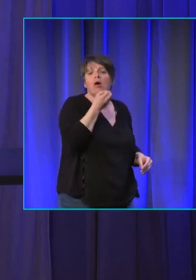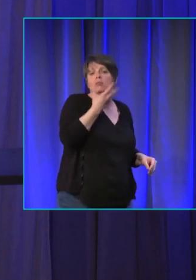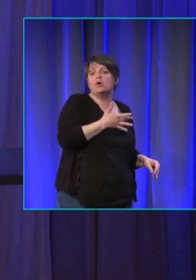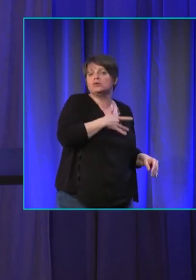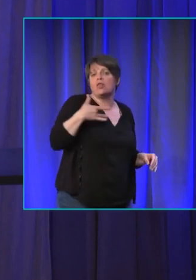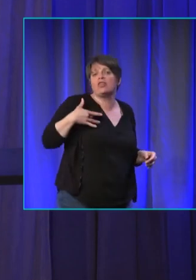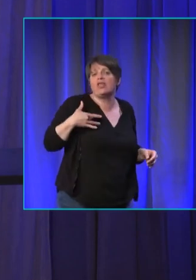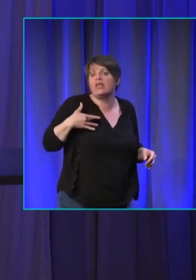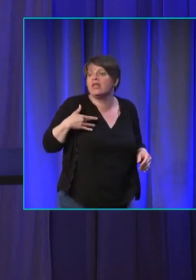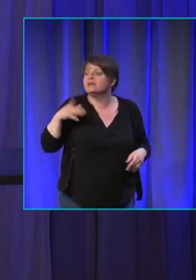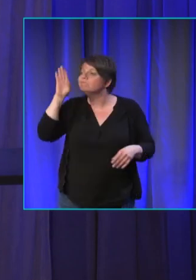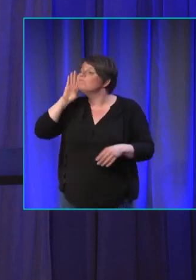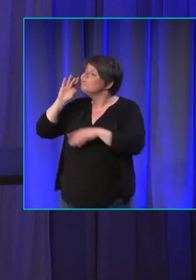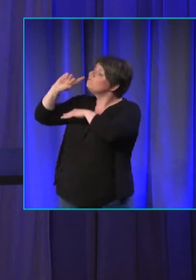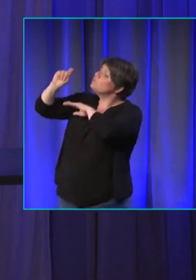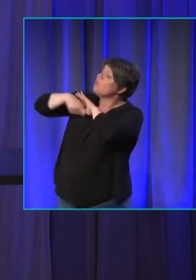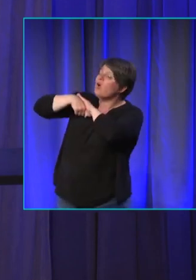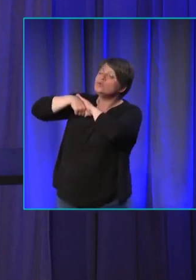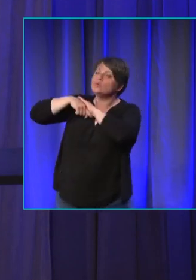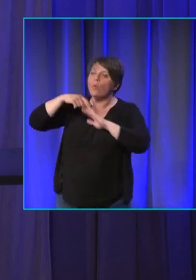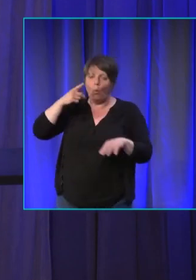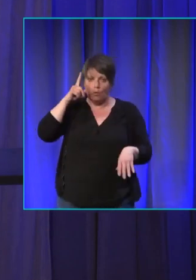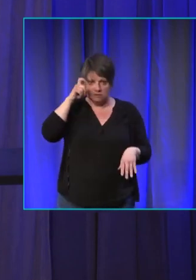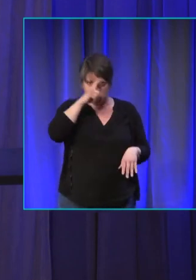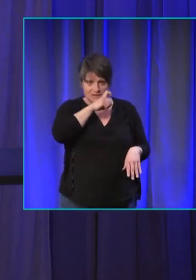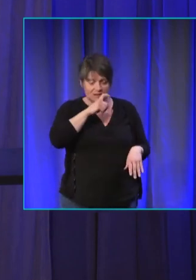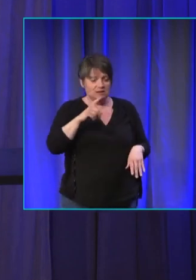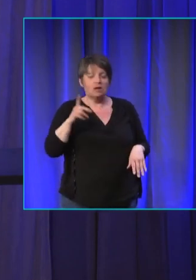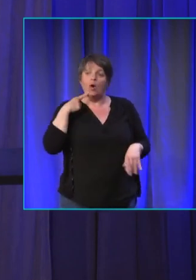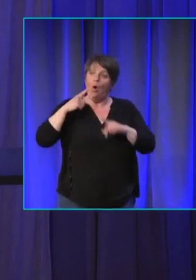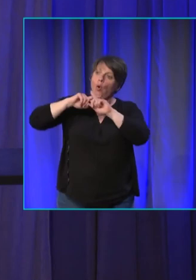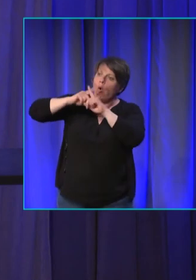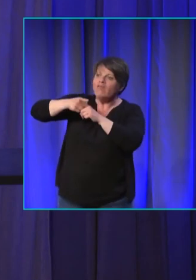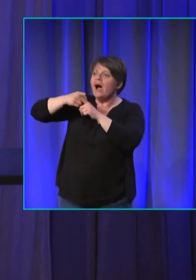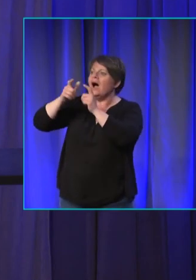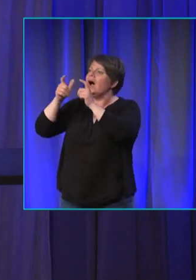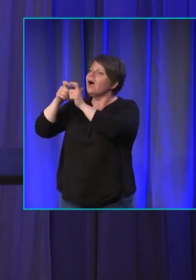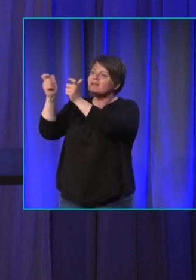c'est toujours difficile d'avoir des financements. Parce que c'est de l'enfant sain. Donc convaincre un petit peu